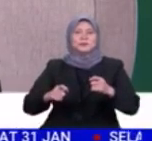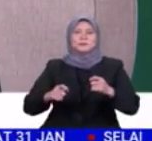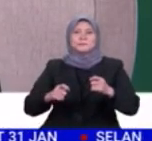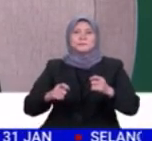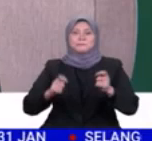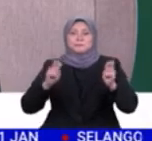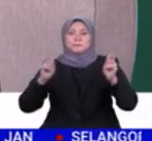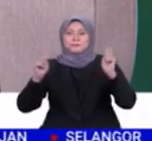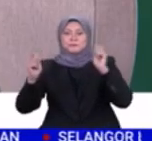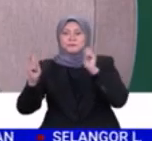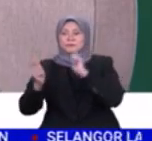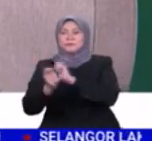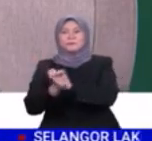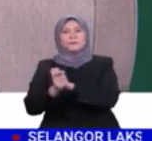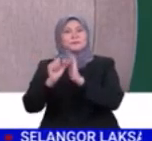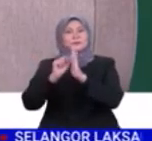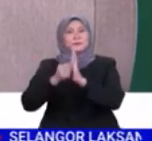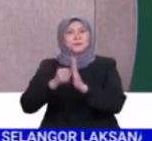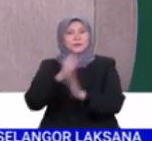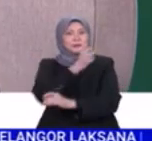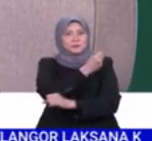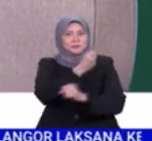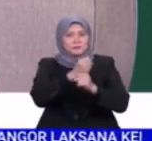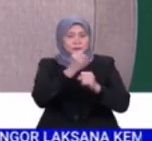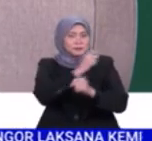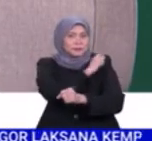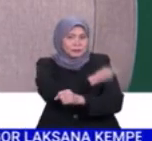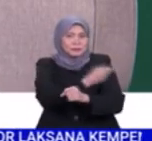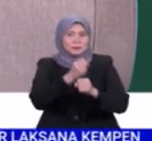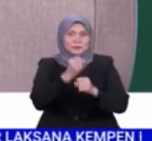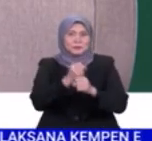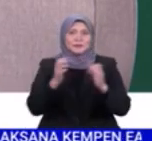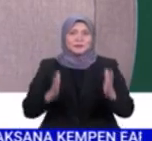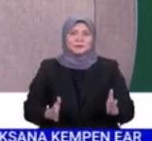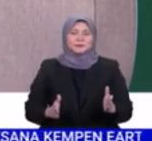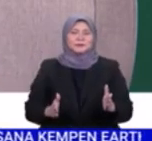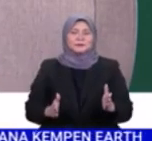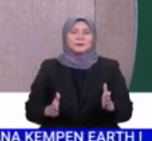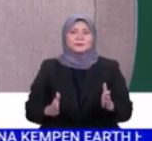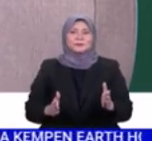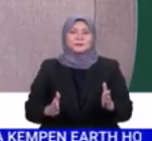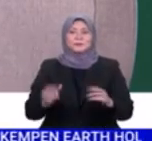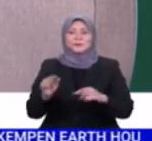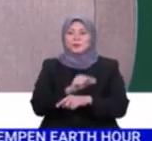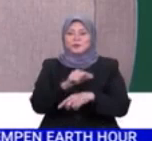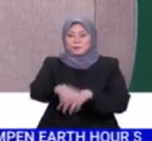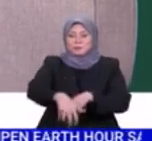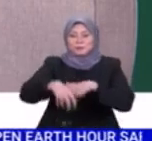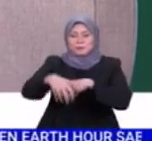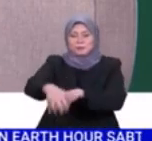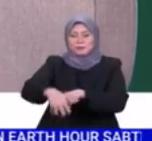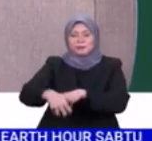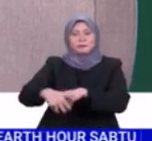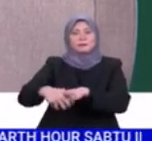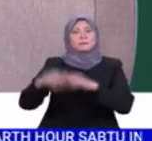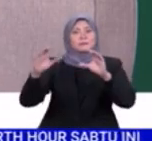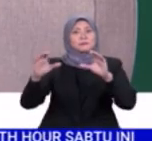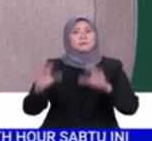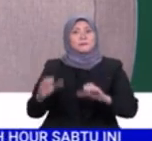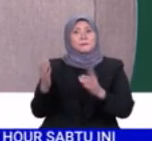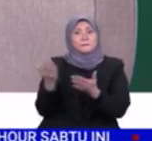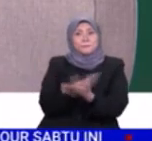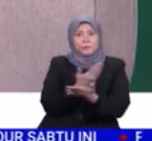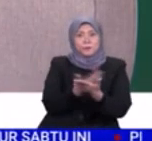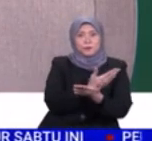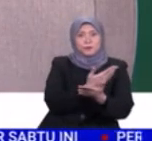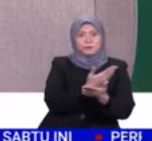peralihan sumber tenaga pekerja kepada penggunaan pertanian secara moden dengan